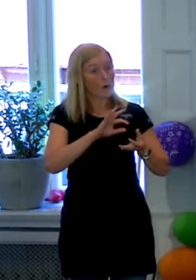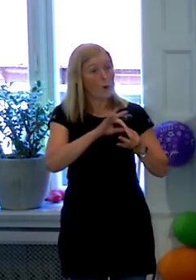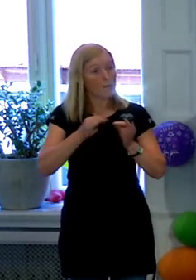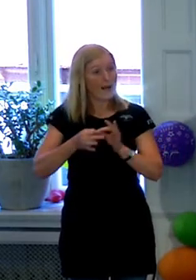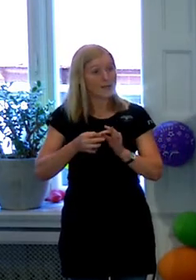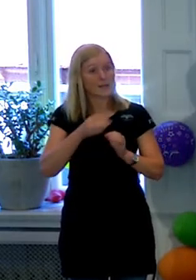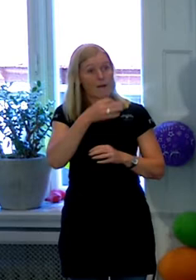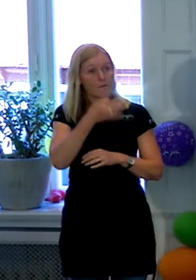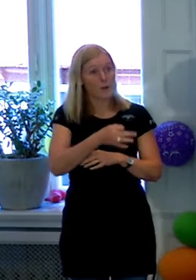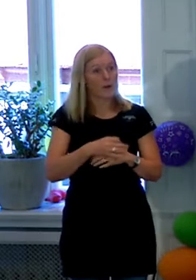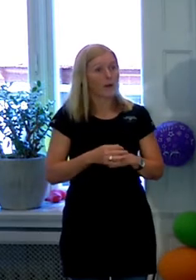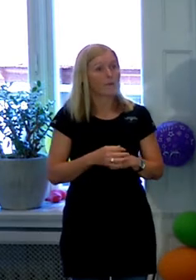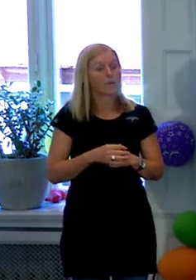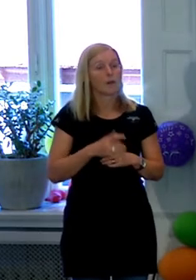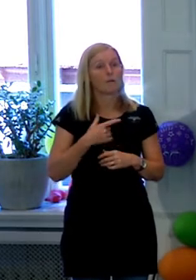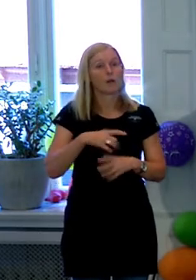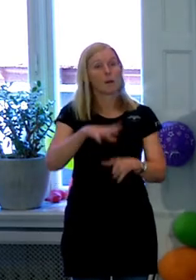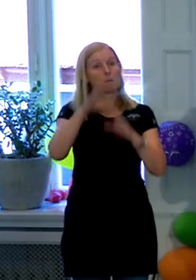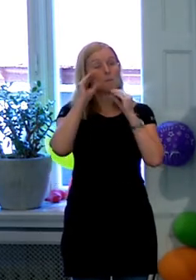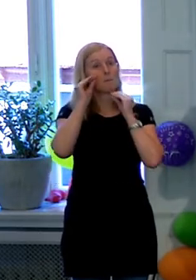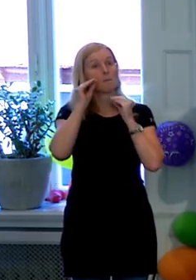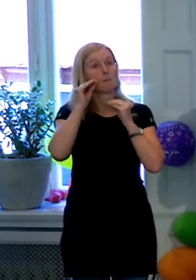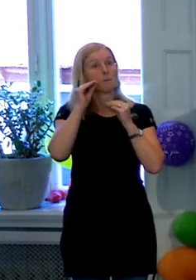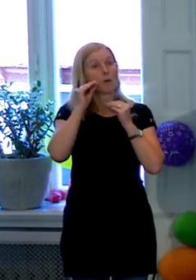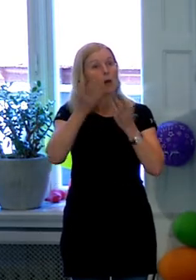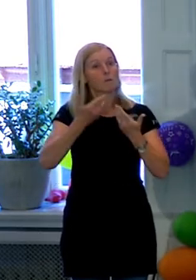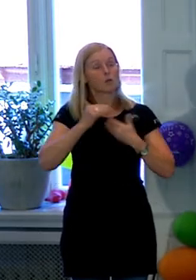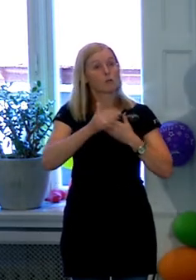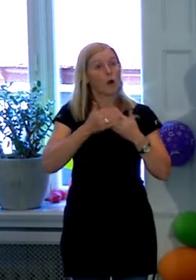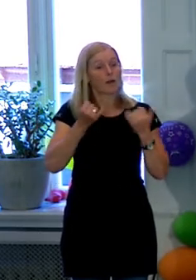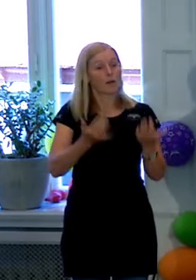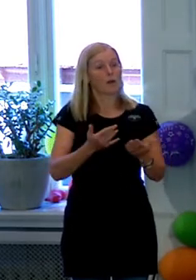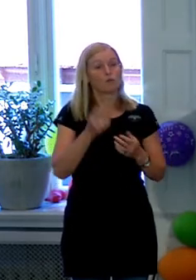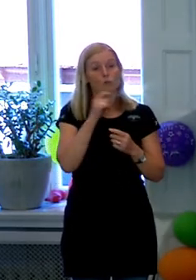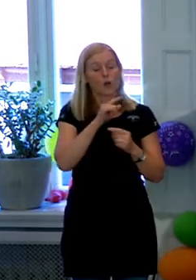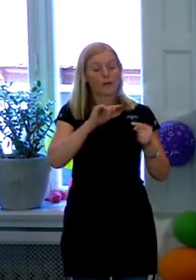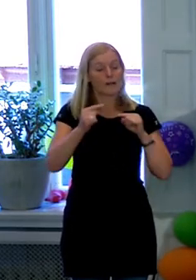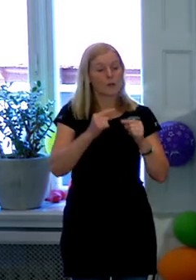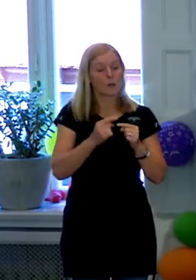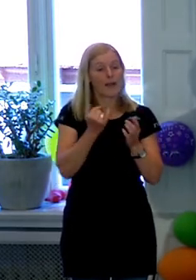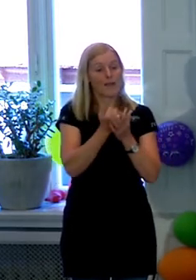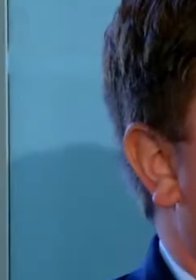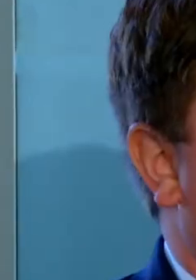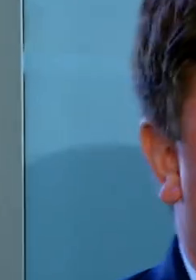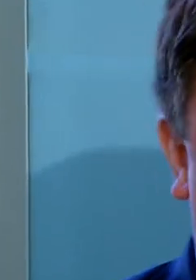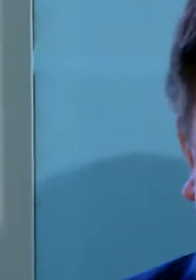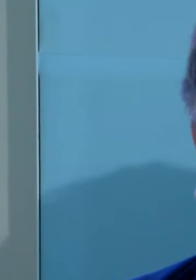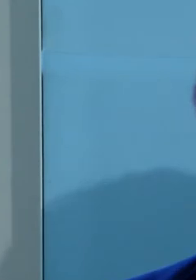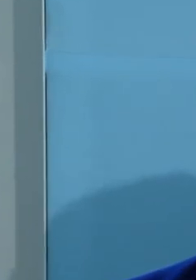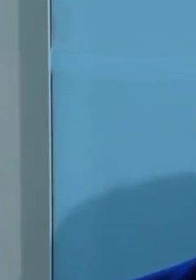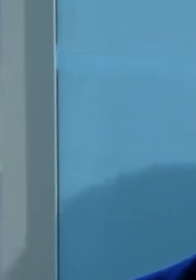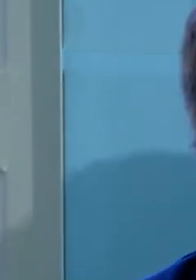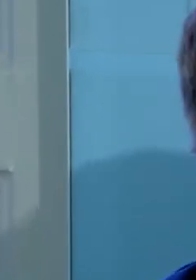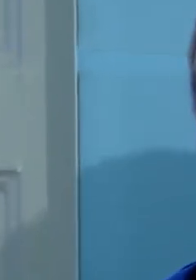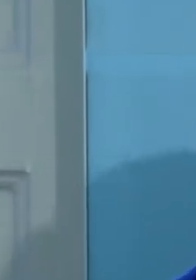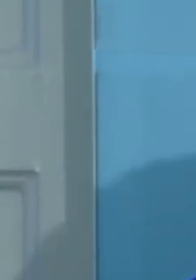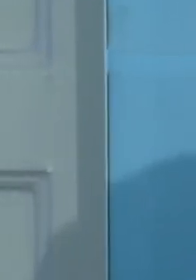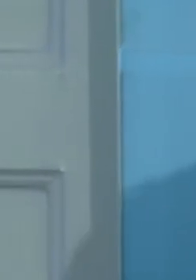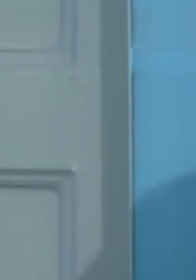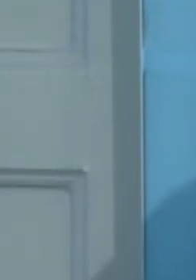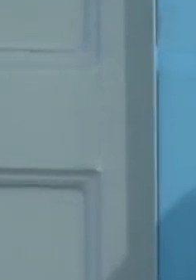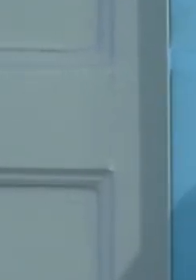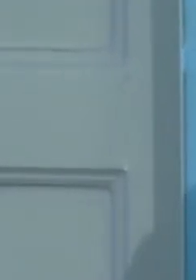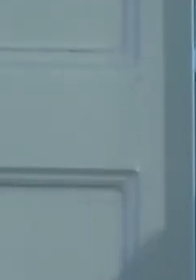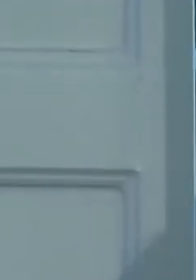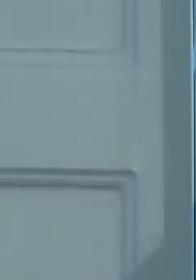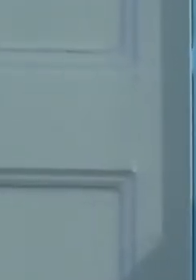får man väl säga. Det jag tar med mig härifrån idag, det är att vi kan inte diskutera infrastruktur och allra minst